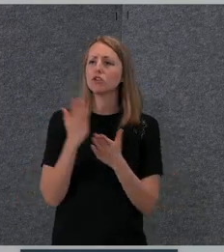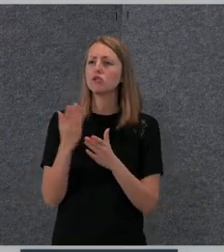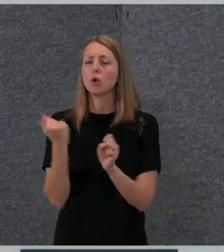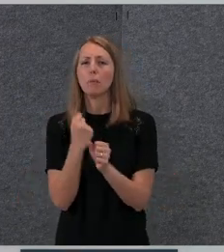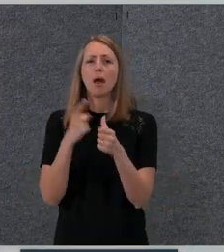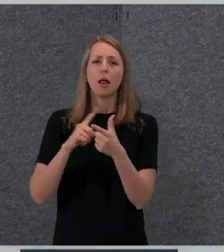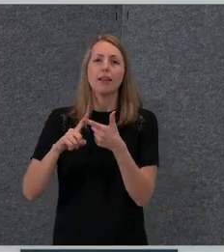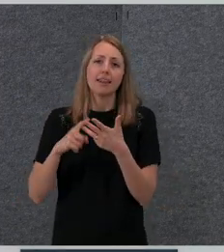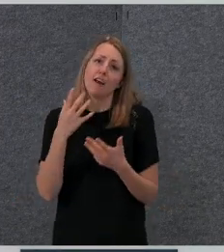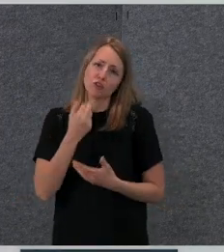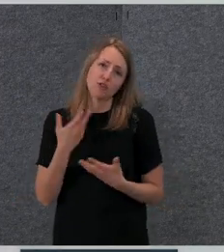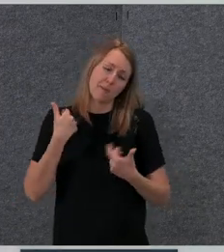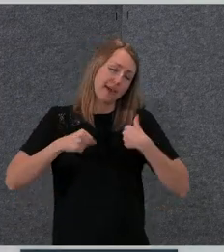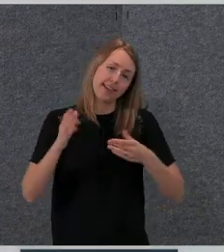haben.